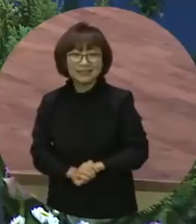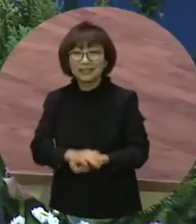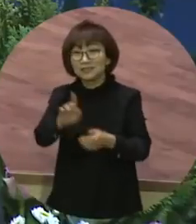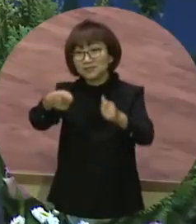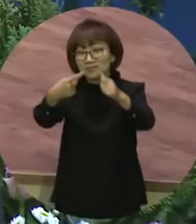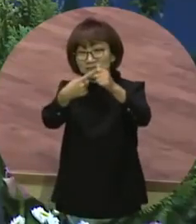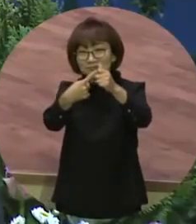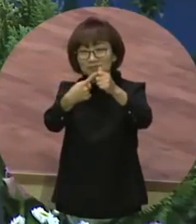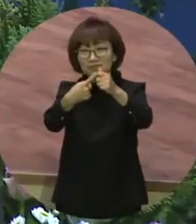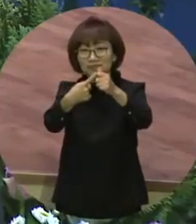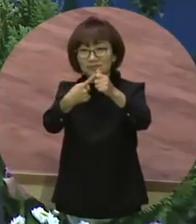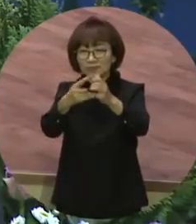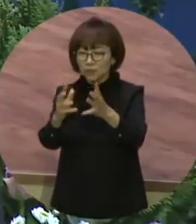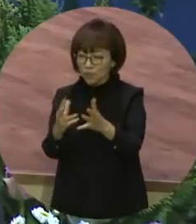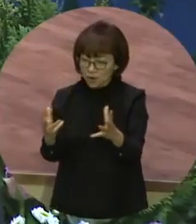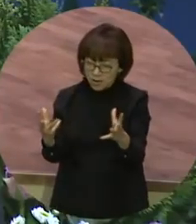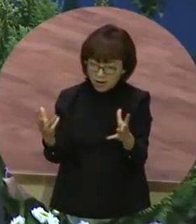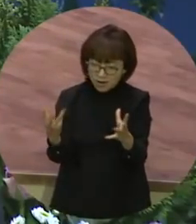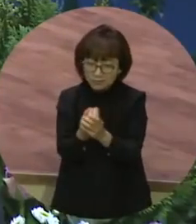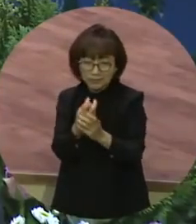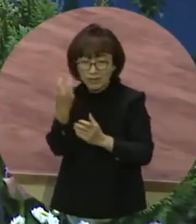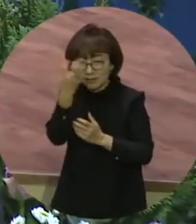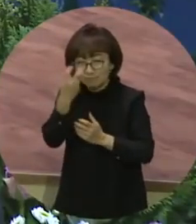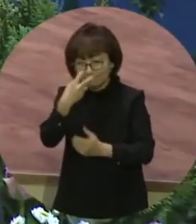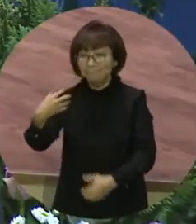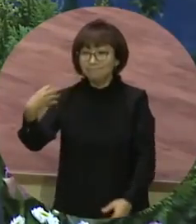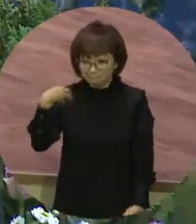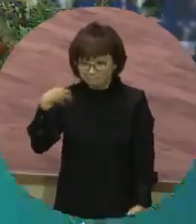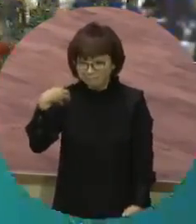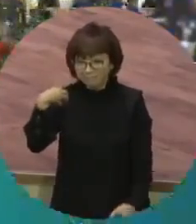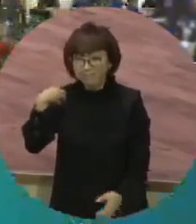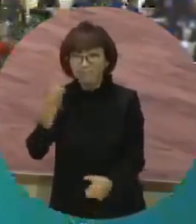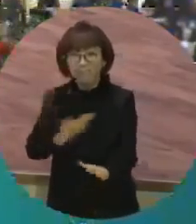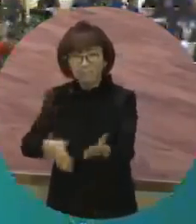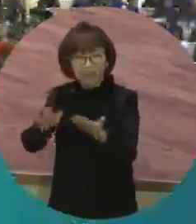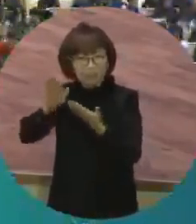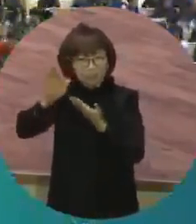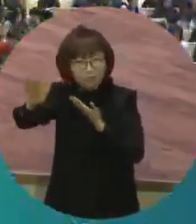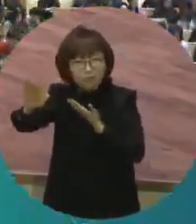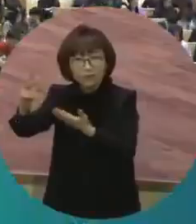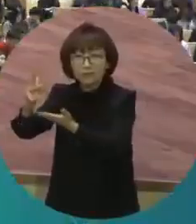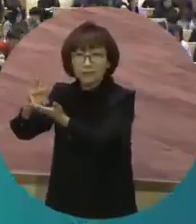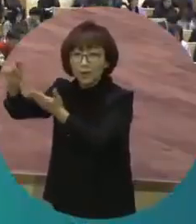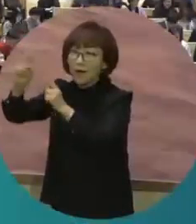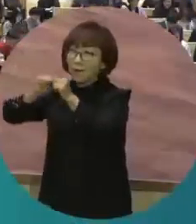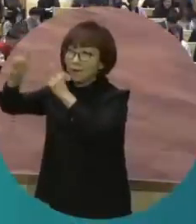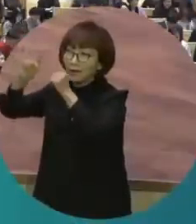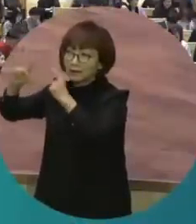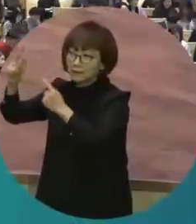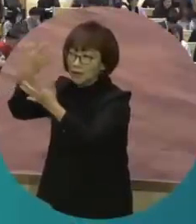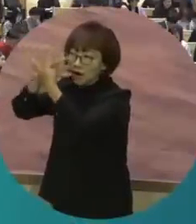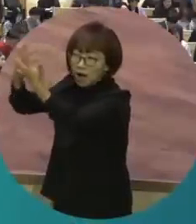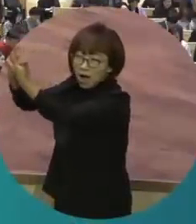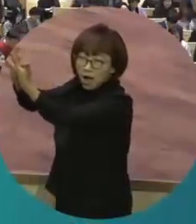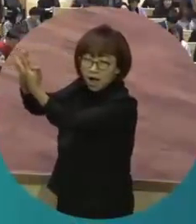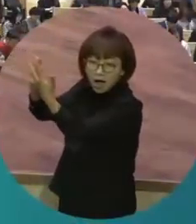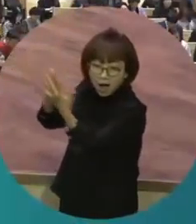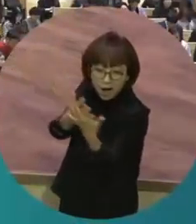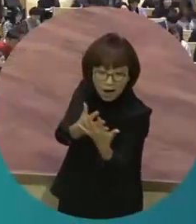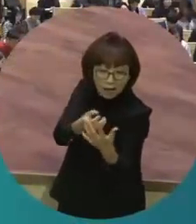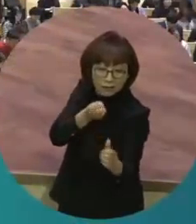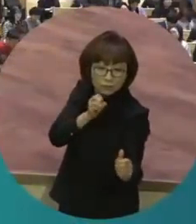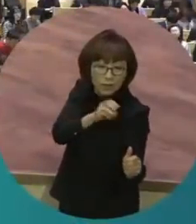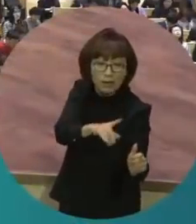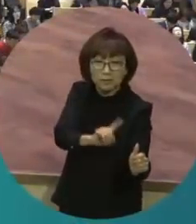그럼 첫째로 완벽한 보장입니다. 1절 다시 봅니다. 이후에 여호와의 말씀이 환상 중에 아브라함에게 임하여